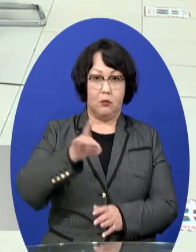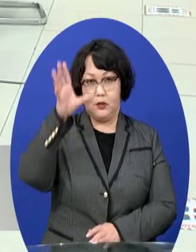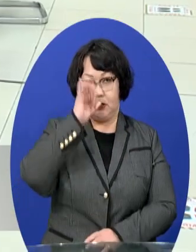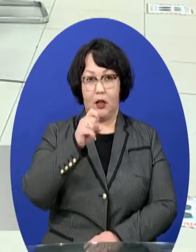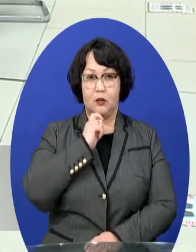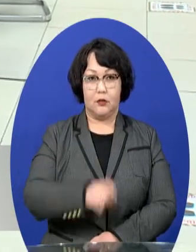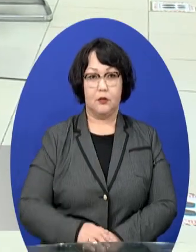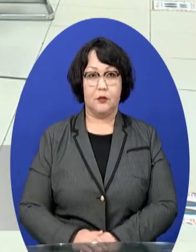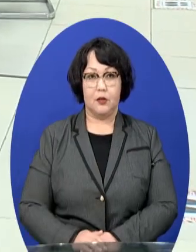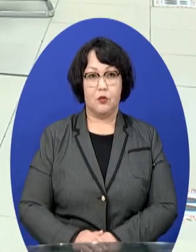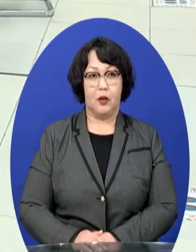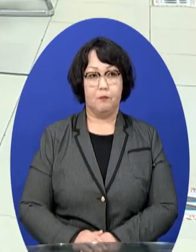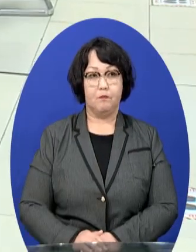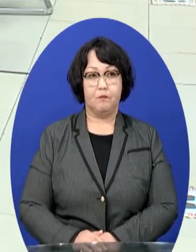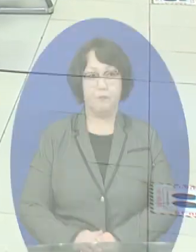үеэр онцолж байлаа.